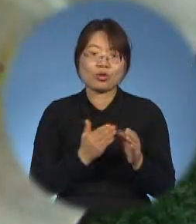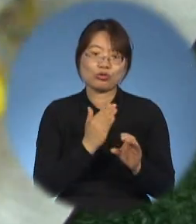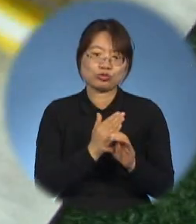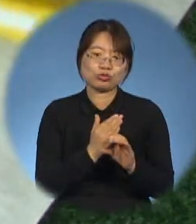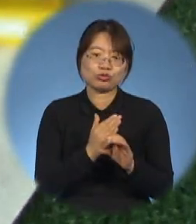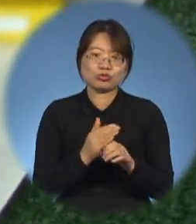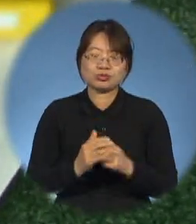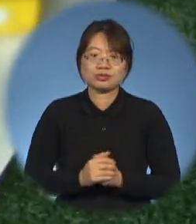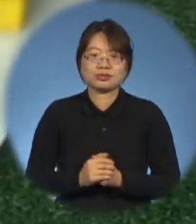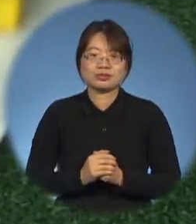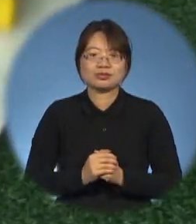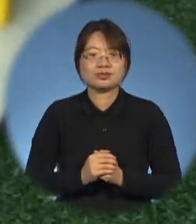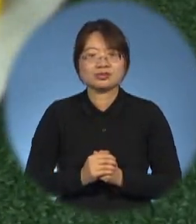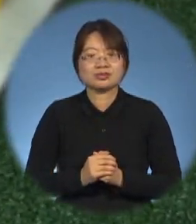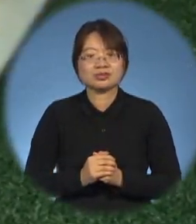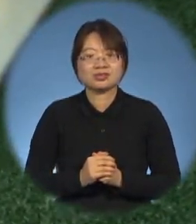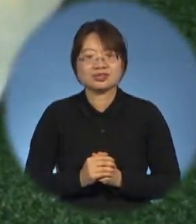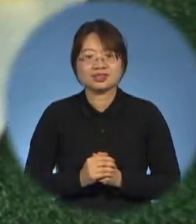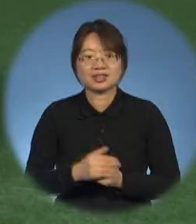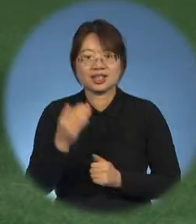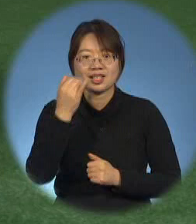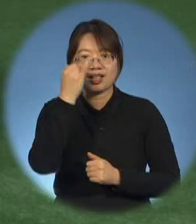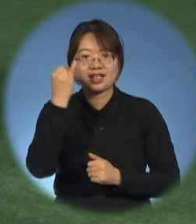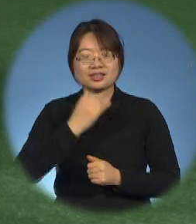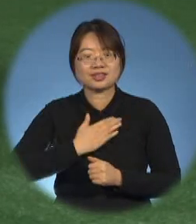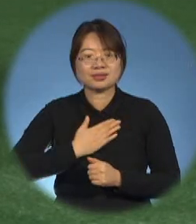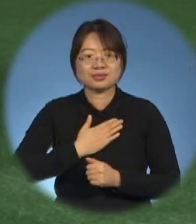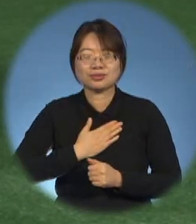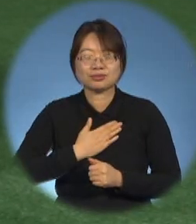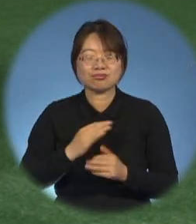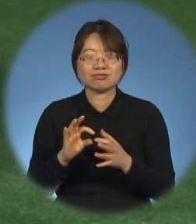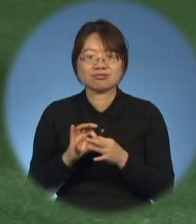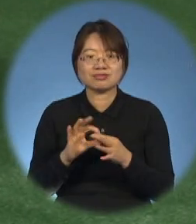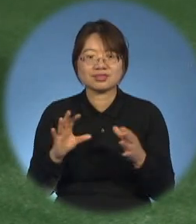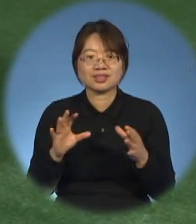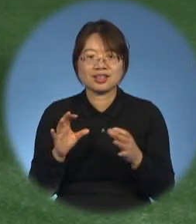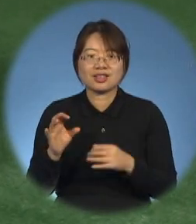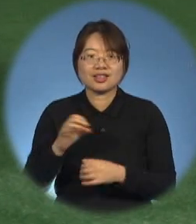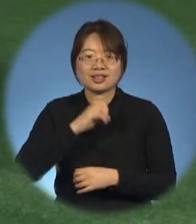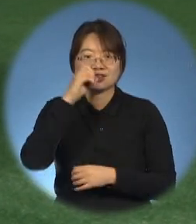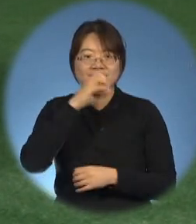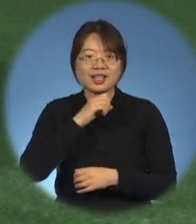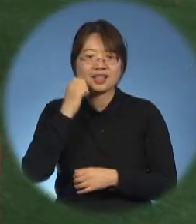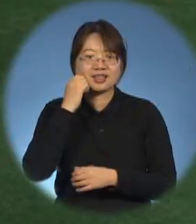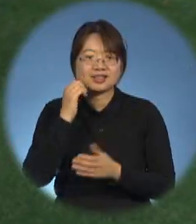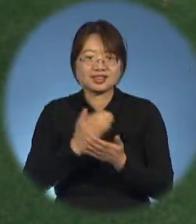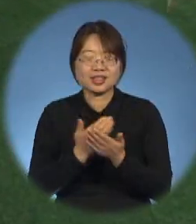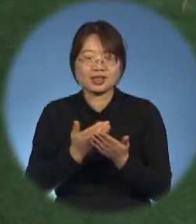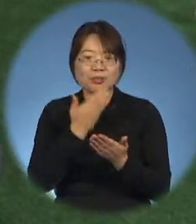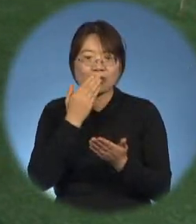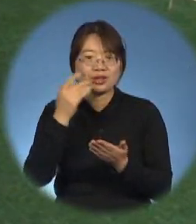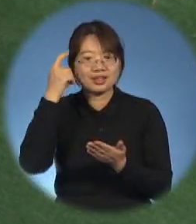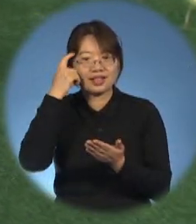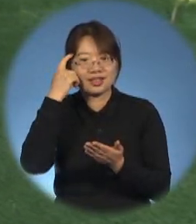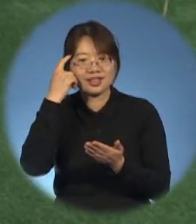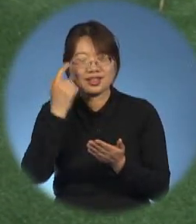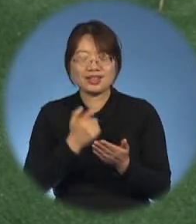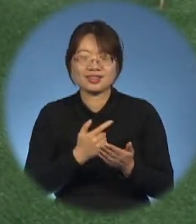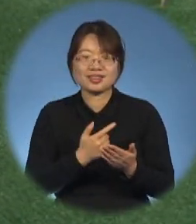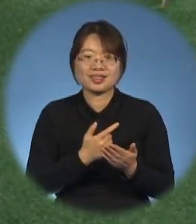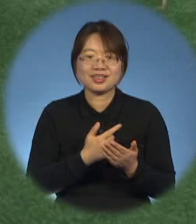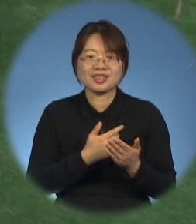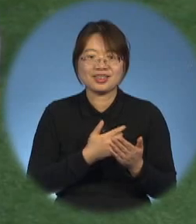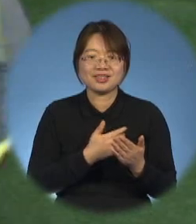줍니다 할머니 기분은 안중에도 없이 그저 간식 나누어 먹을 생각에 들뜬 할아버지를